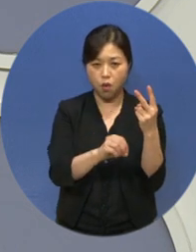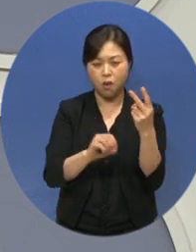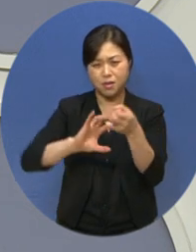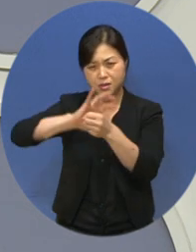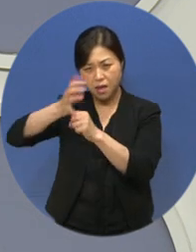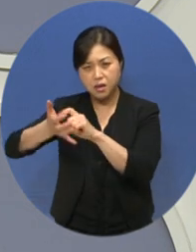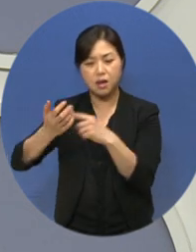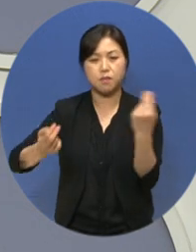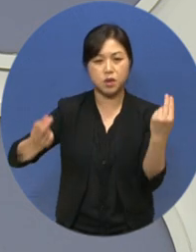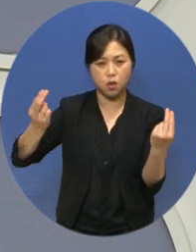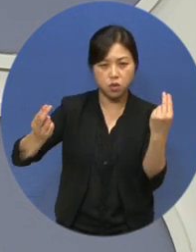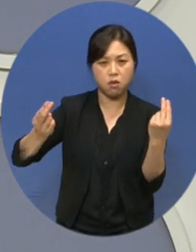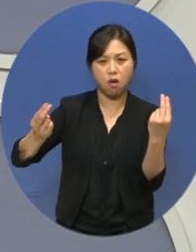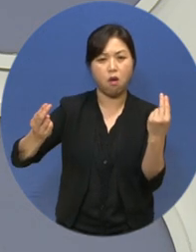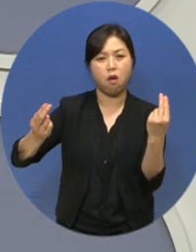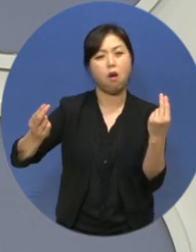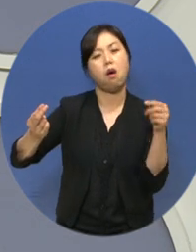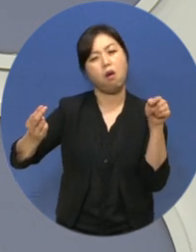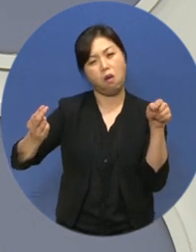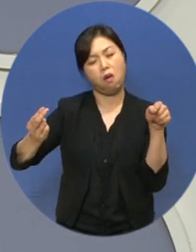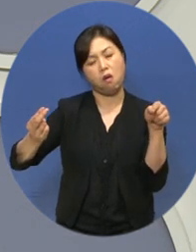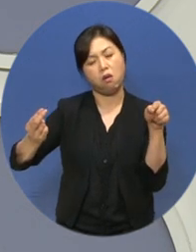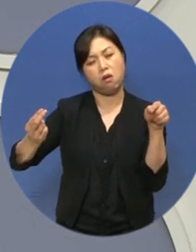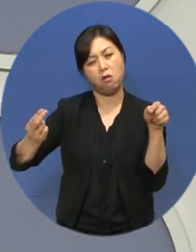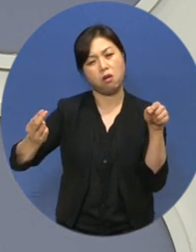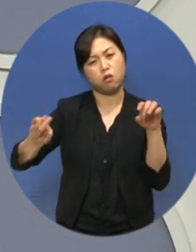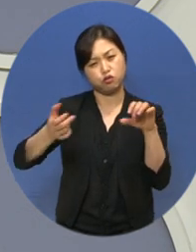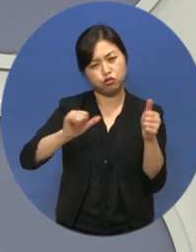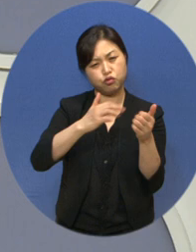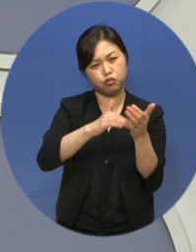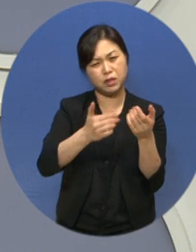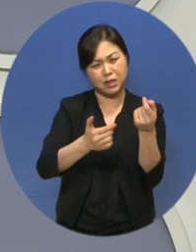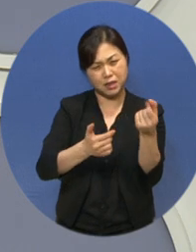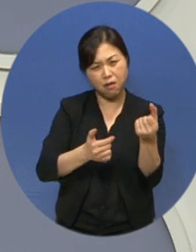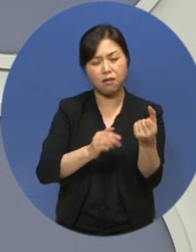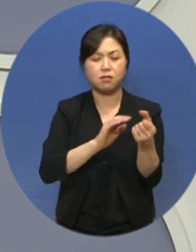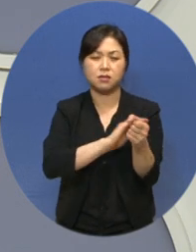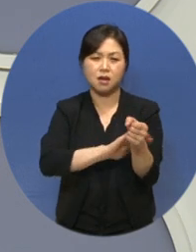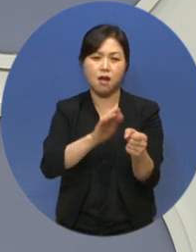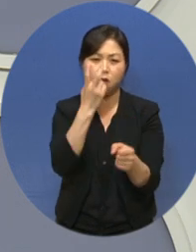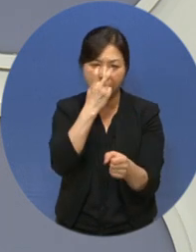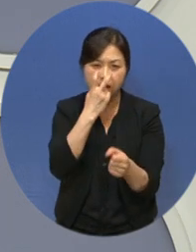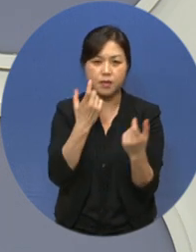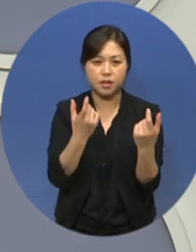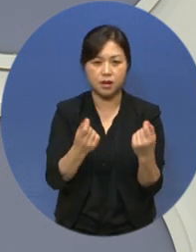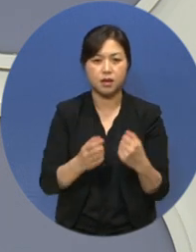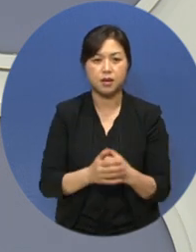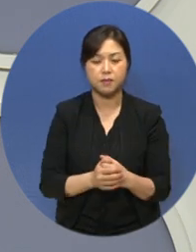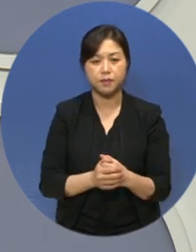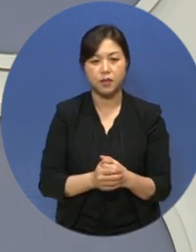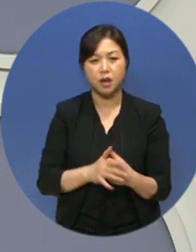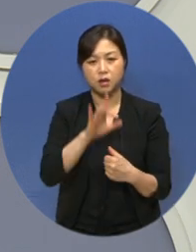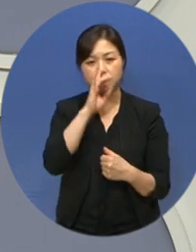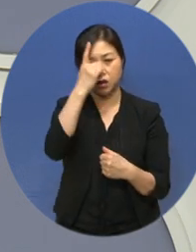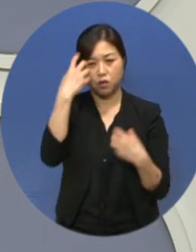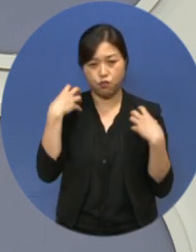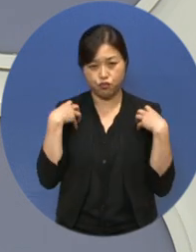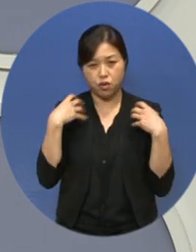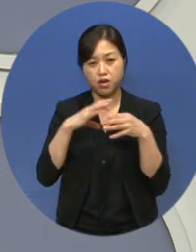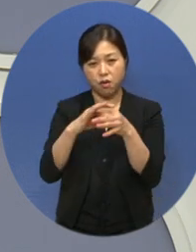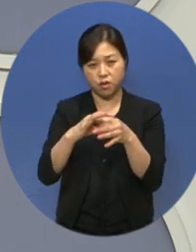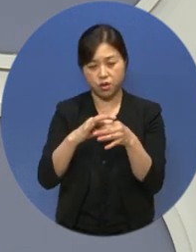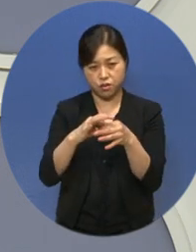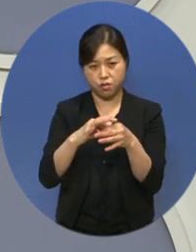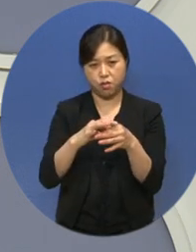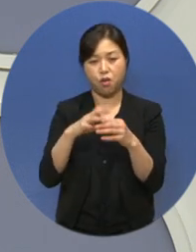어느 나라보다도 치명 뉴 자태가 났다 어제까지 잘 관리해 왔다 말씀 드리구요 뭐 조황정보 영계에서 크로나 1구 문제는